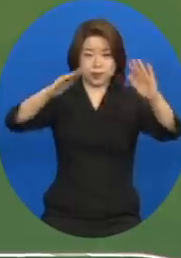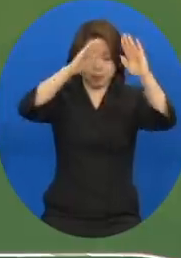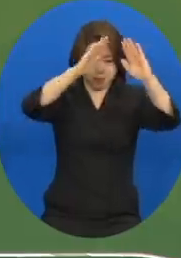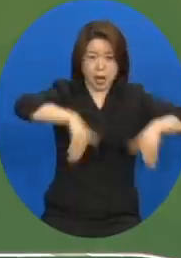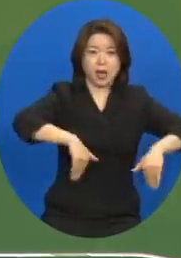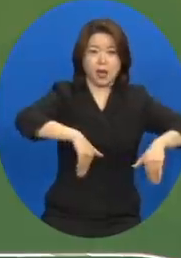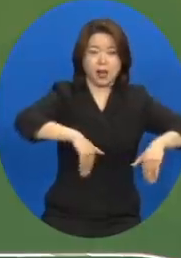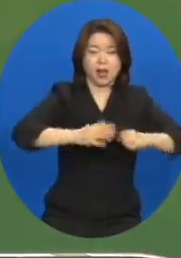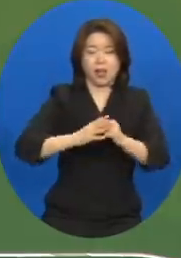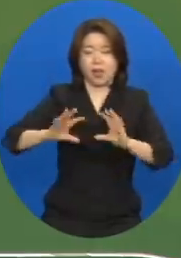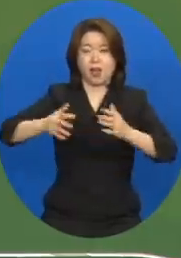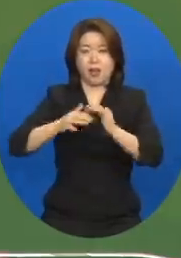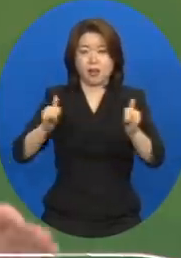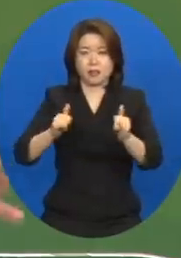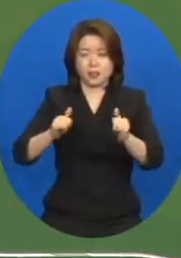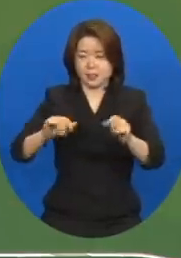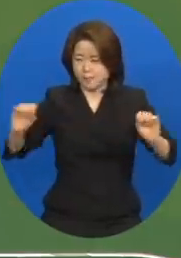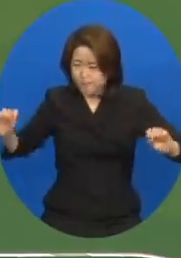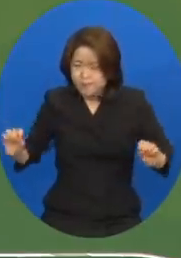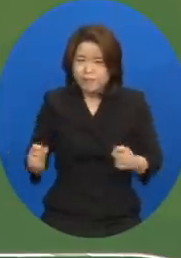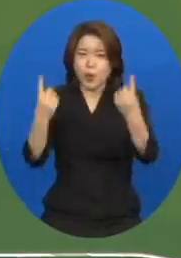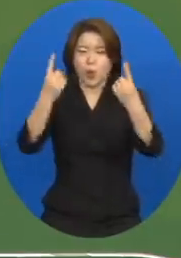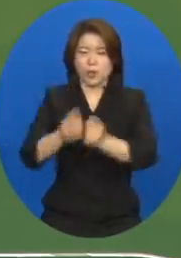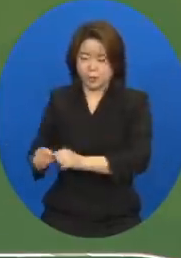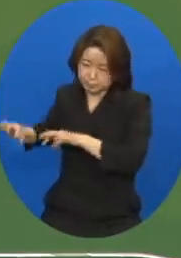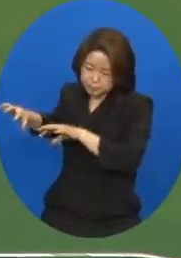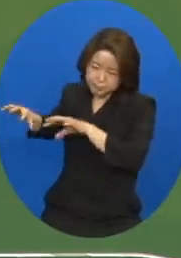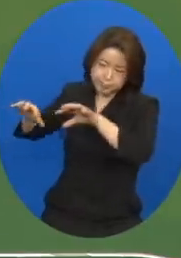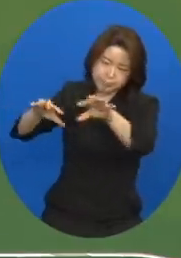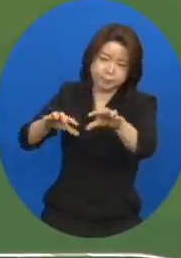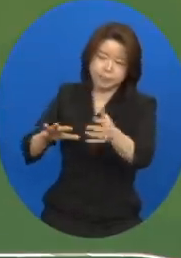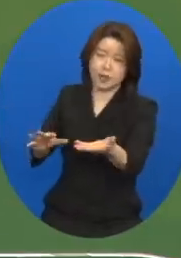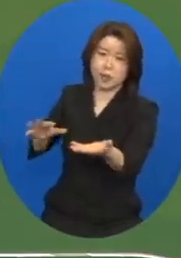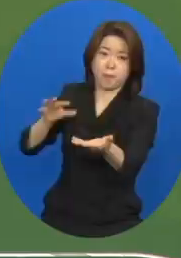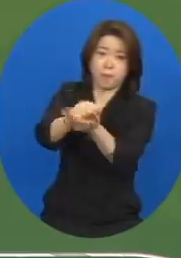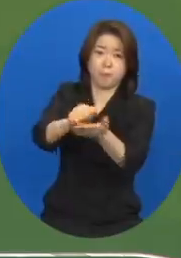일제히 성으로 진격하여 그 성을 점령하였다.